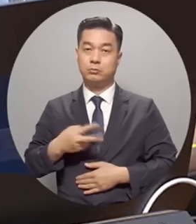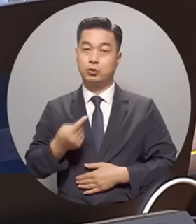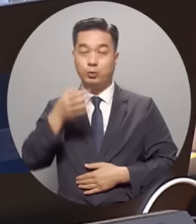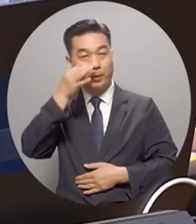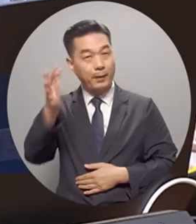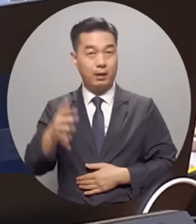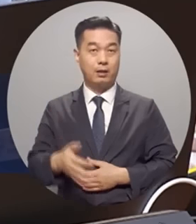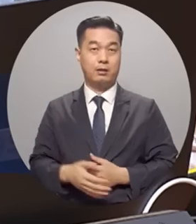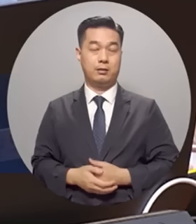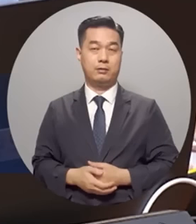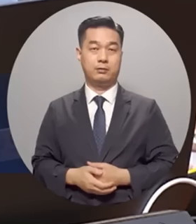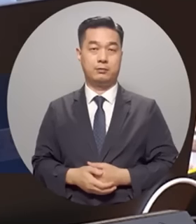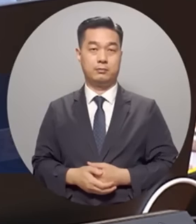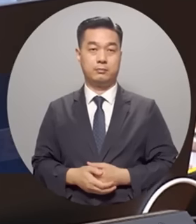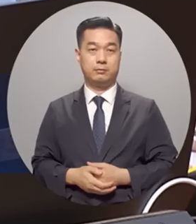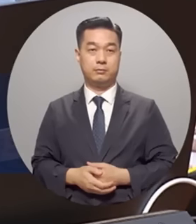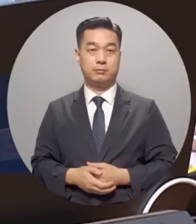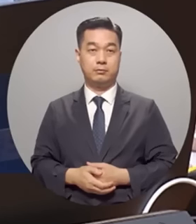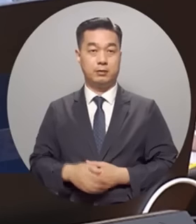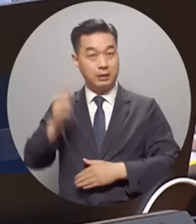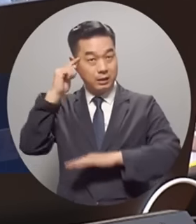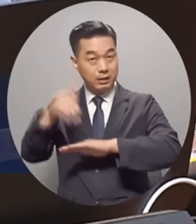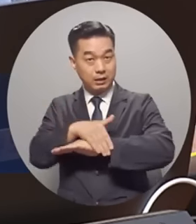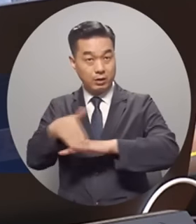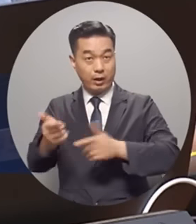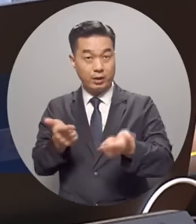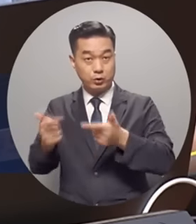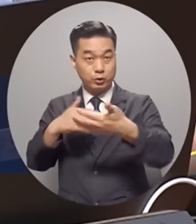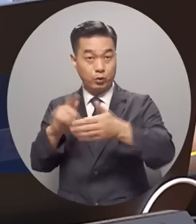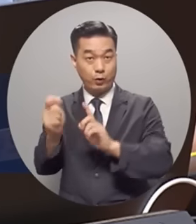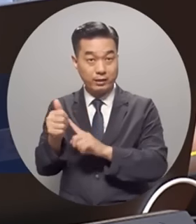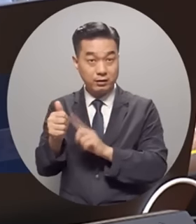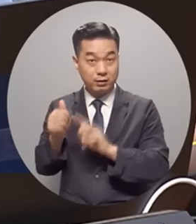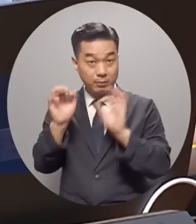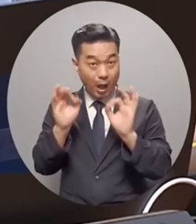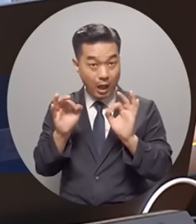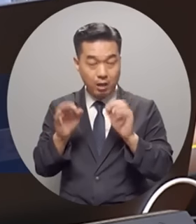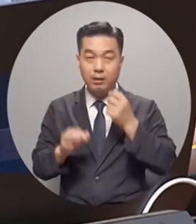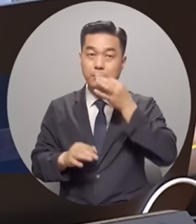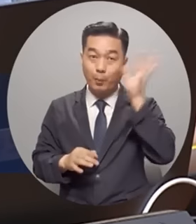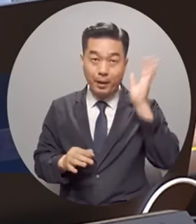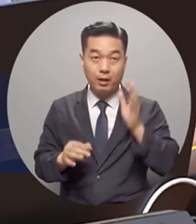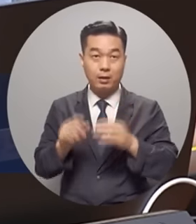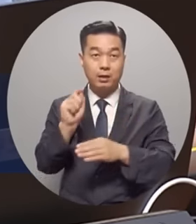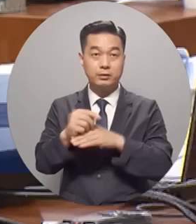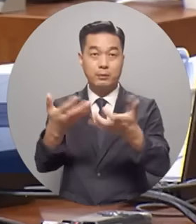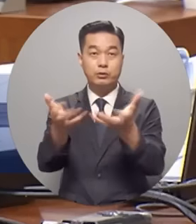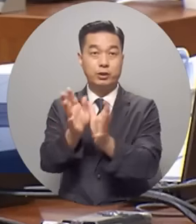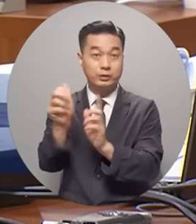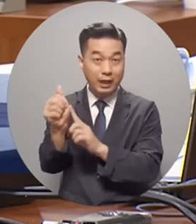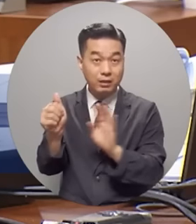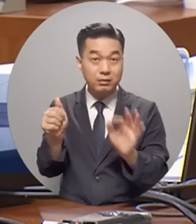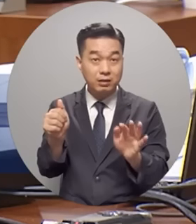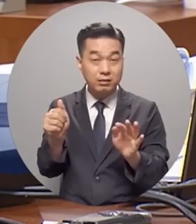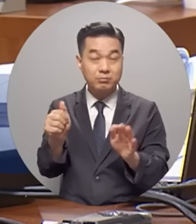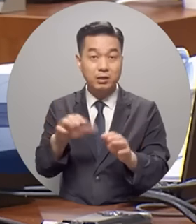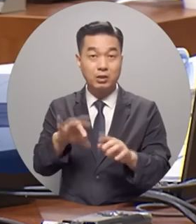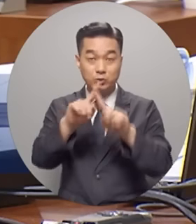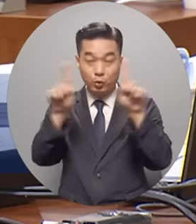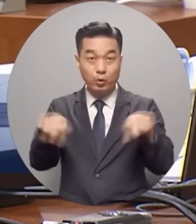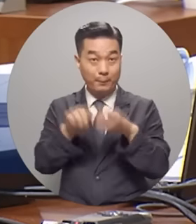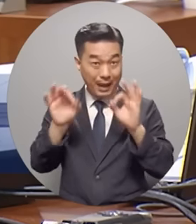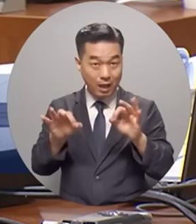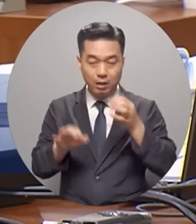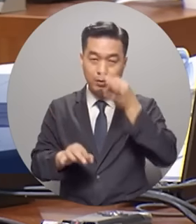봤습니다. 기조관님, 속기록 보셨습니까? 아니, 못 봤습니다. 사무처장님, 초안 네. 보셨습니까?